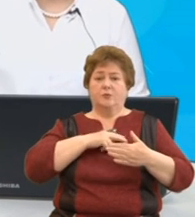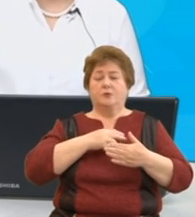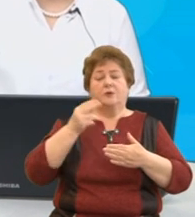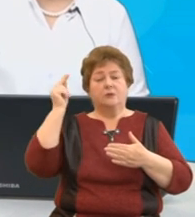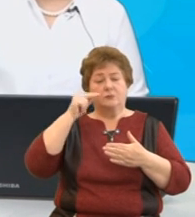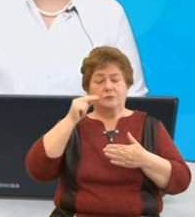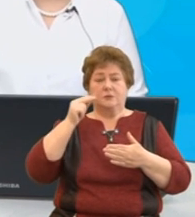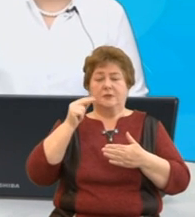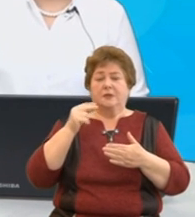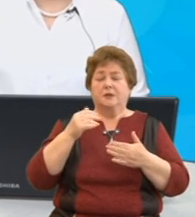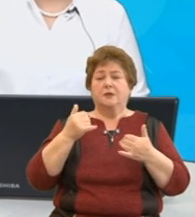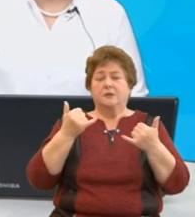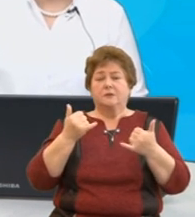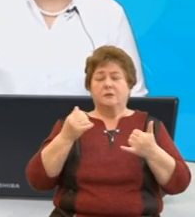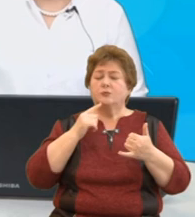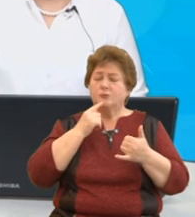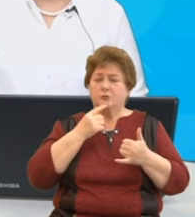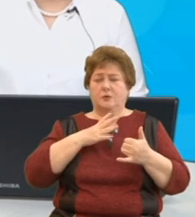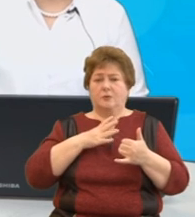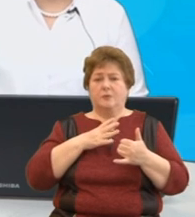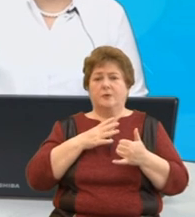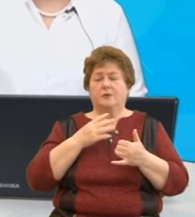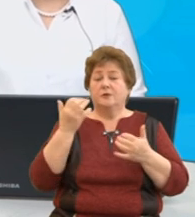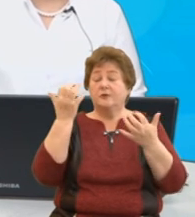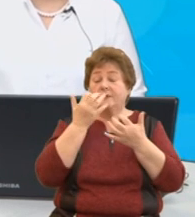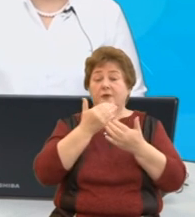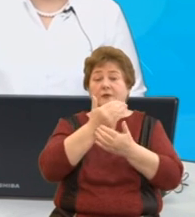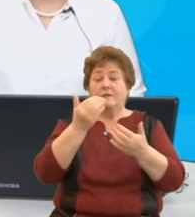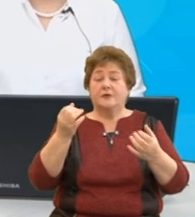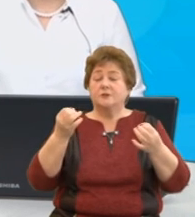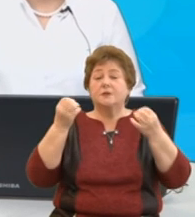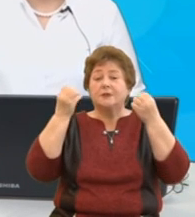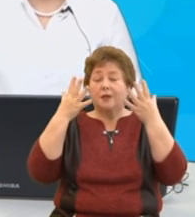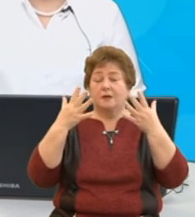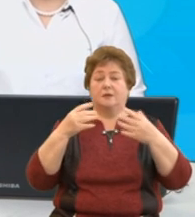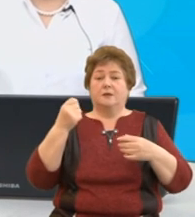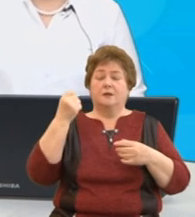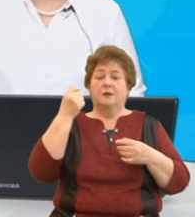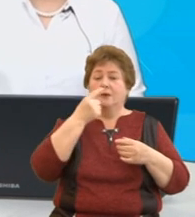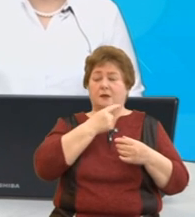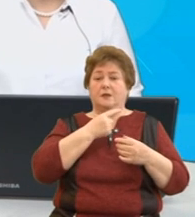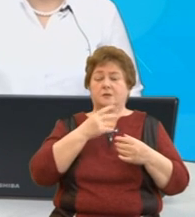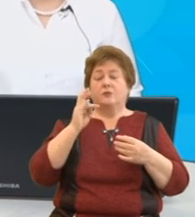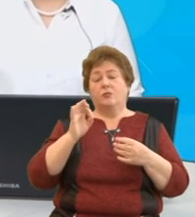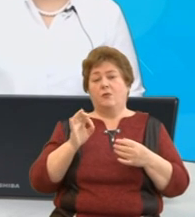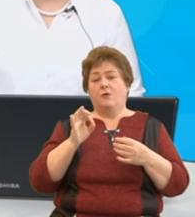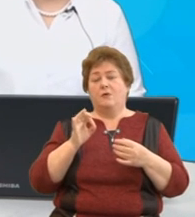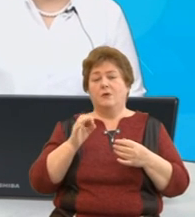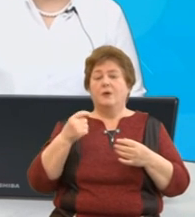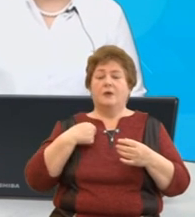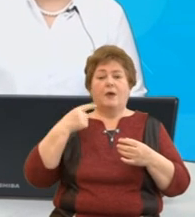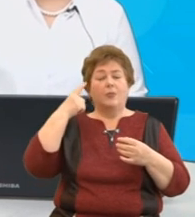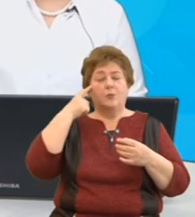уроке мне было трудно я не видела ваших замечательных глаз но я